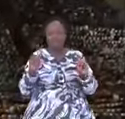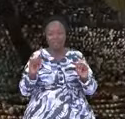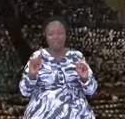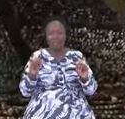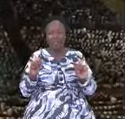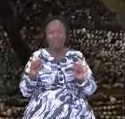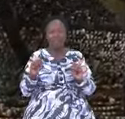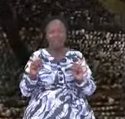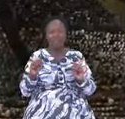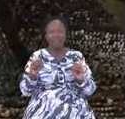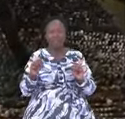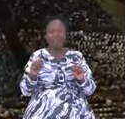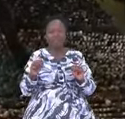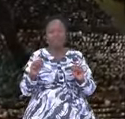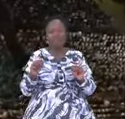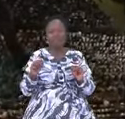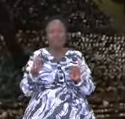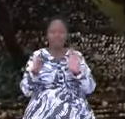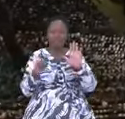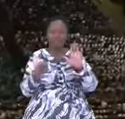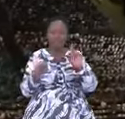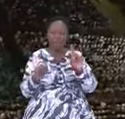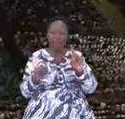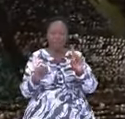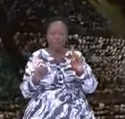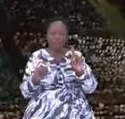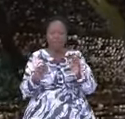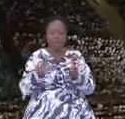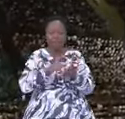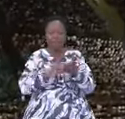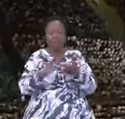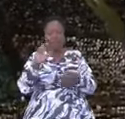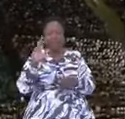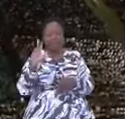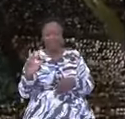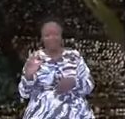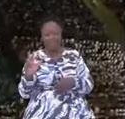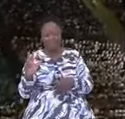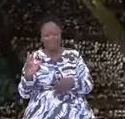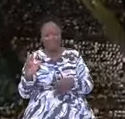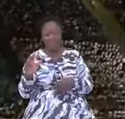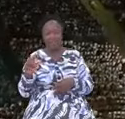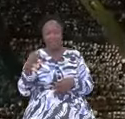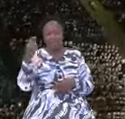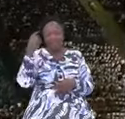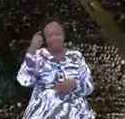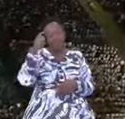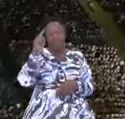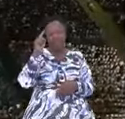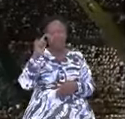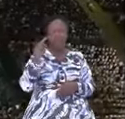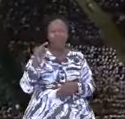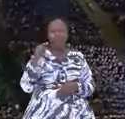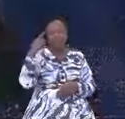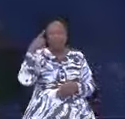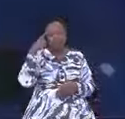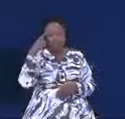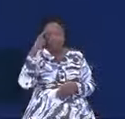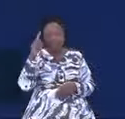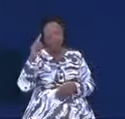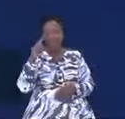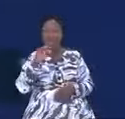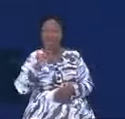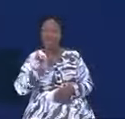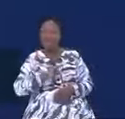51 somme 50 eur versés saint-cricq second cas je reconnais mais